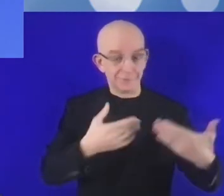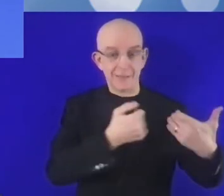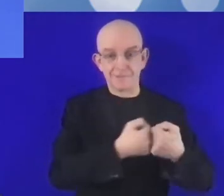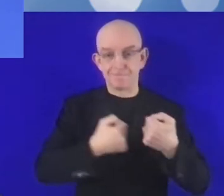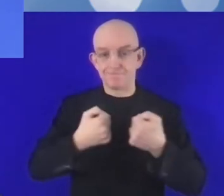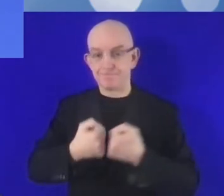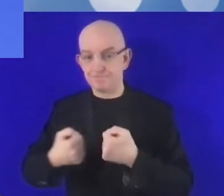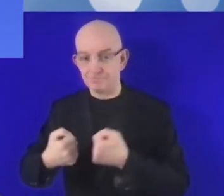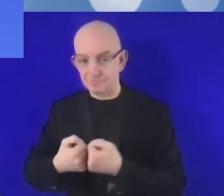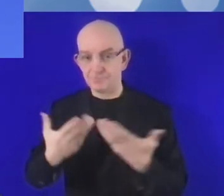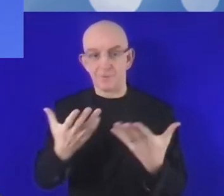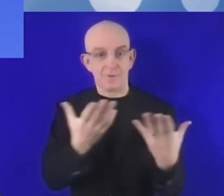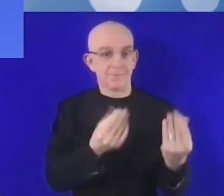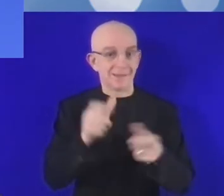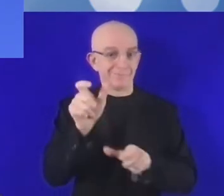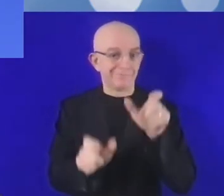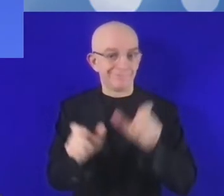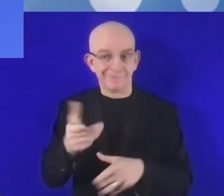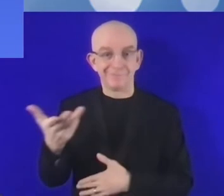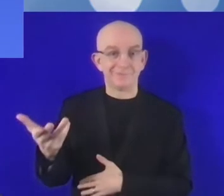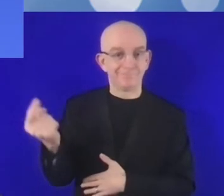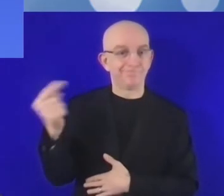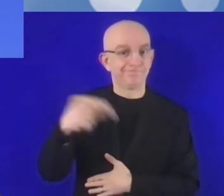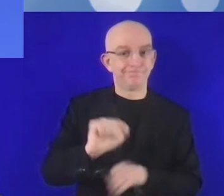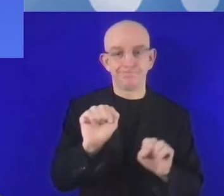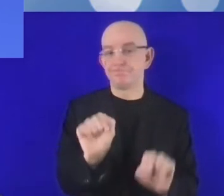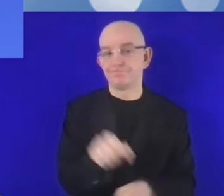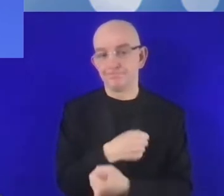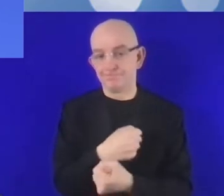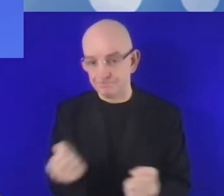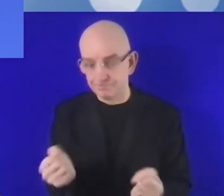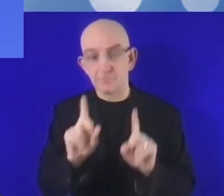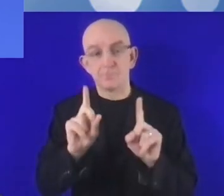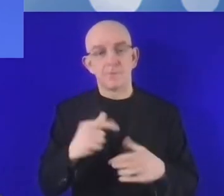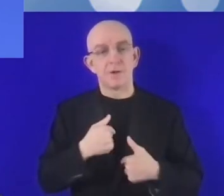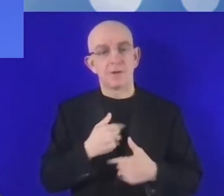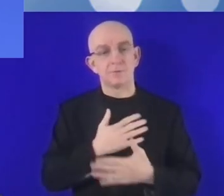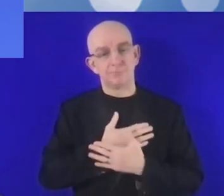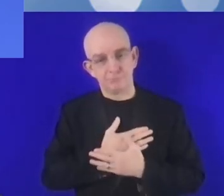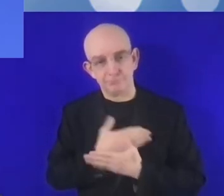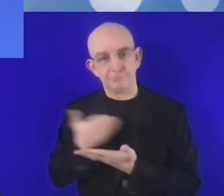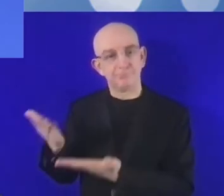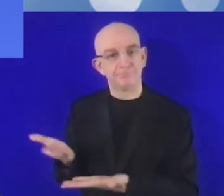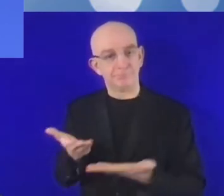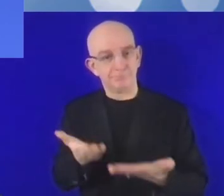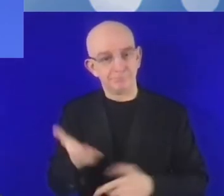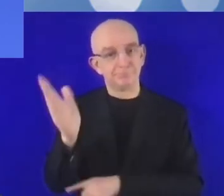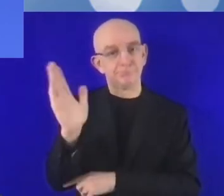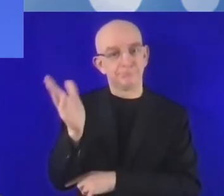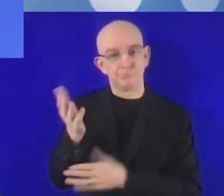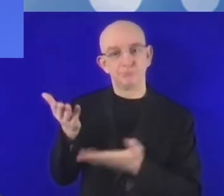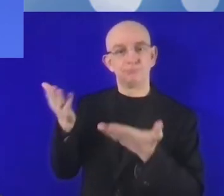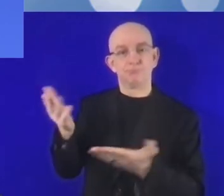le secrétaire général n'a pas pu venir en personne, ayant d'autres obligations. Il n'est donc pas physiquement ici à